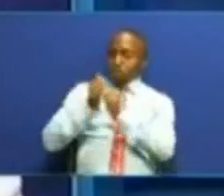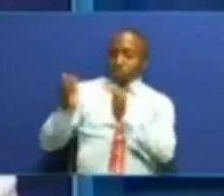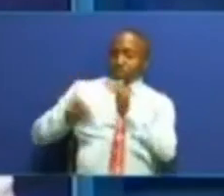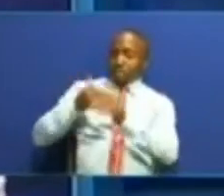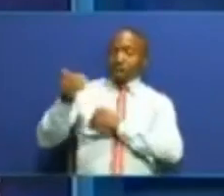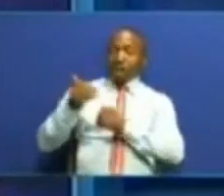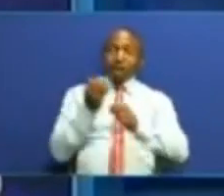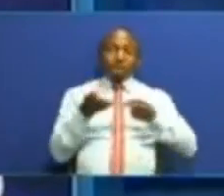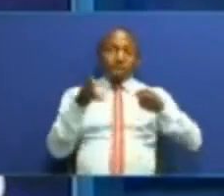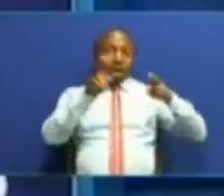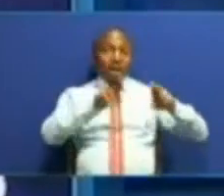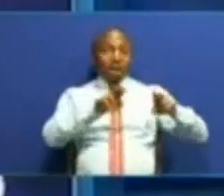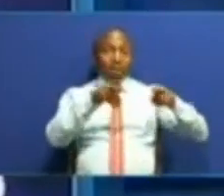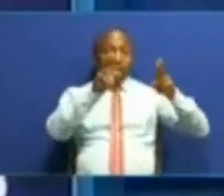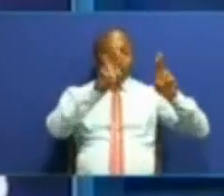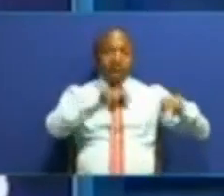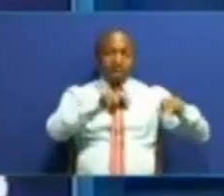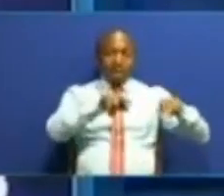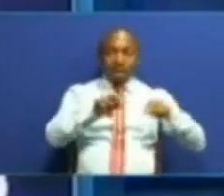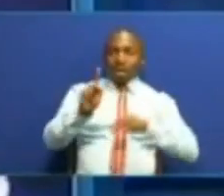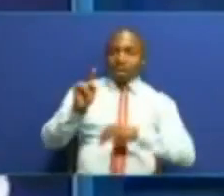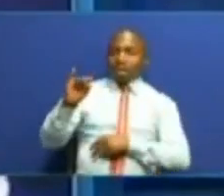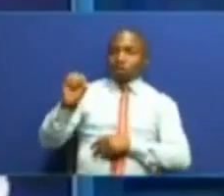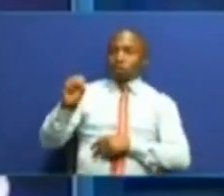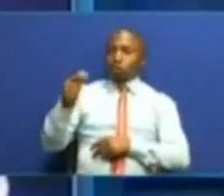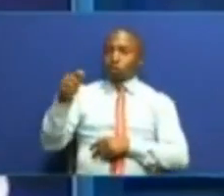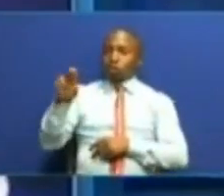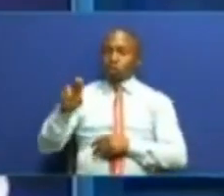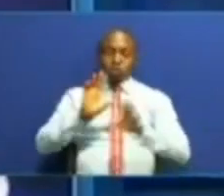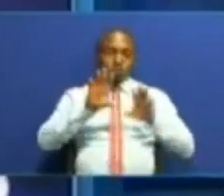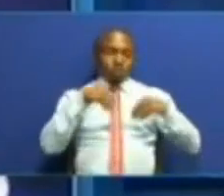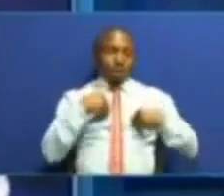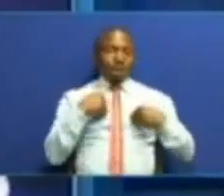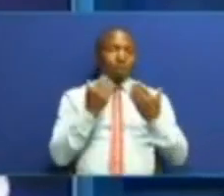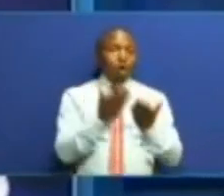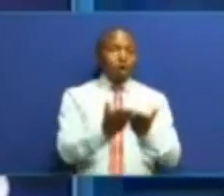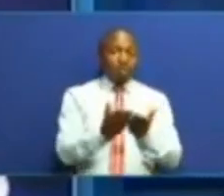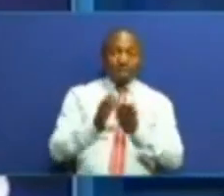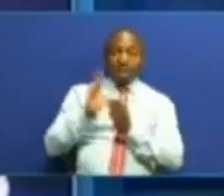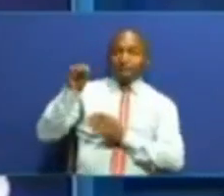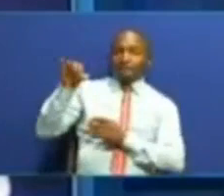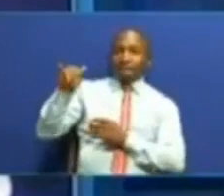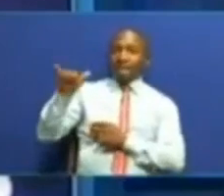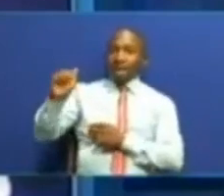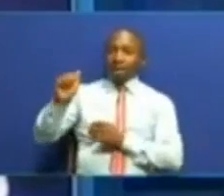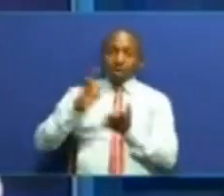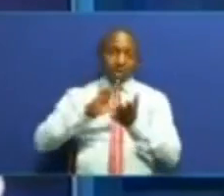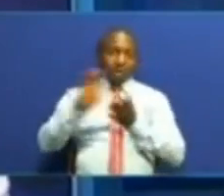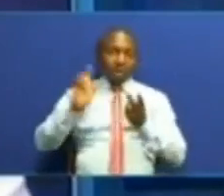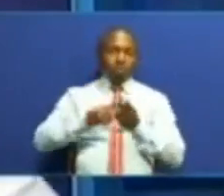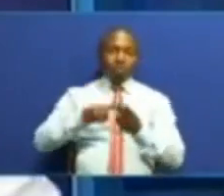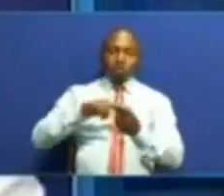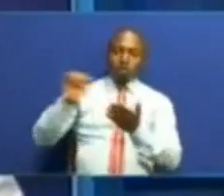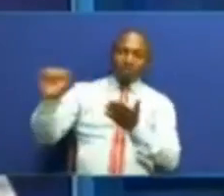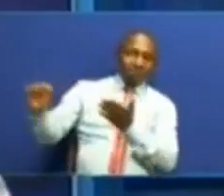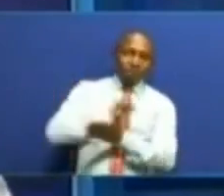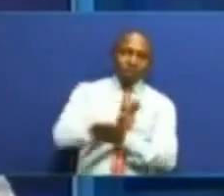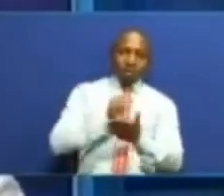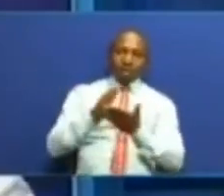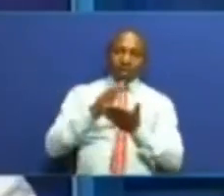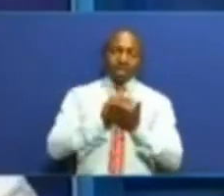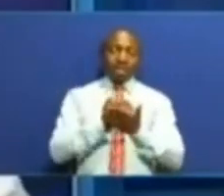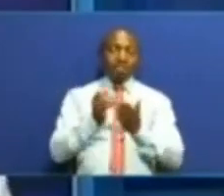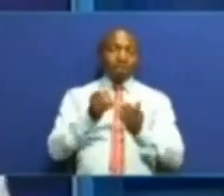ya kimumkazi Kisutu kuridhia maombi ya mstahiki meya wa jiji la Dar es Salaam Isaya Mwita ya kuondoa shauri alilolifungua dhidi